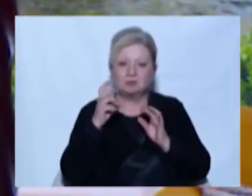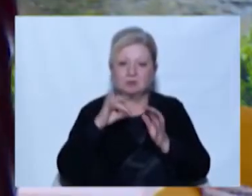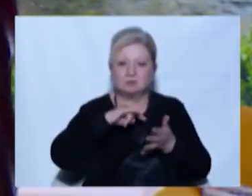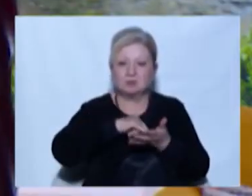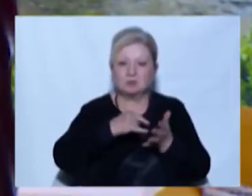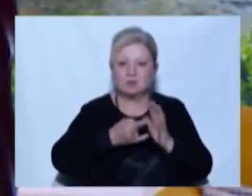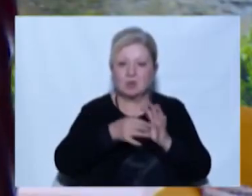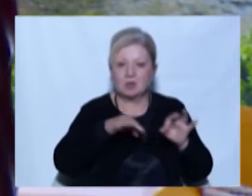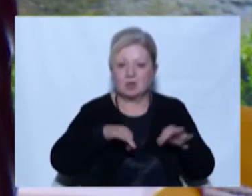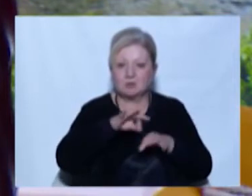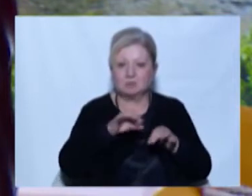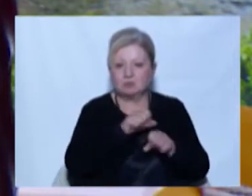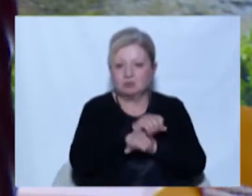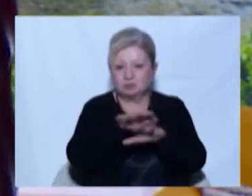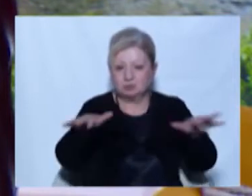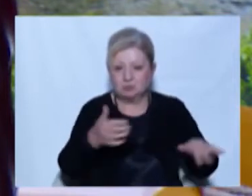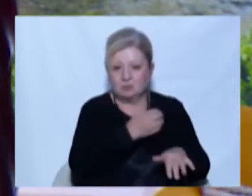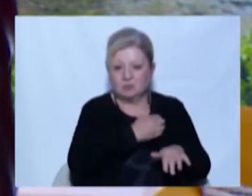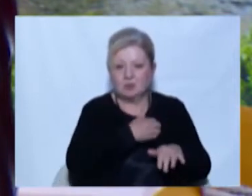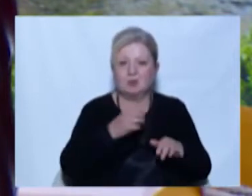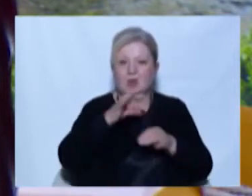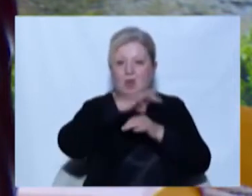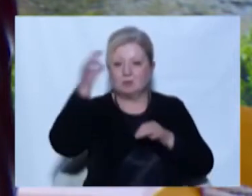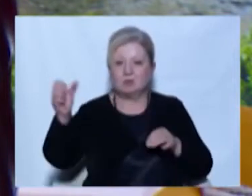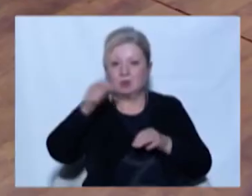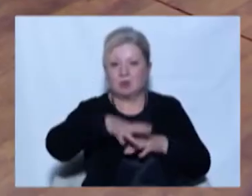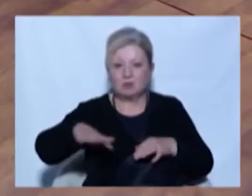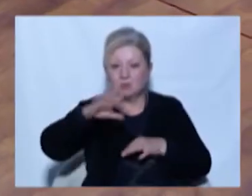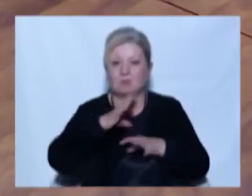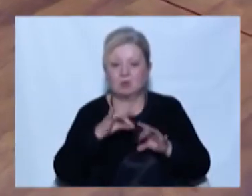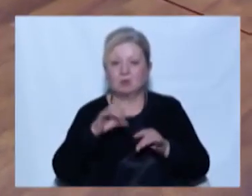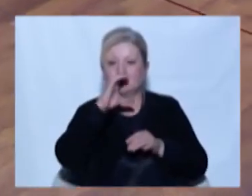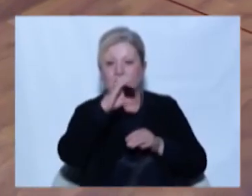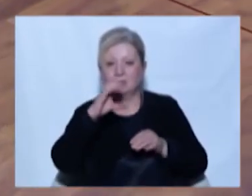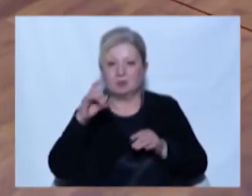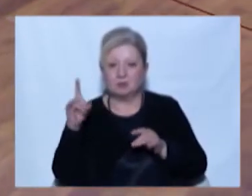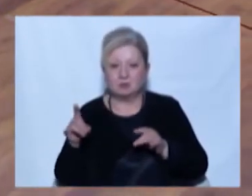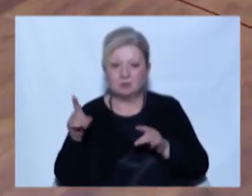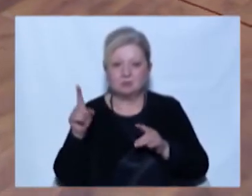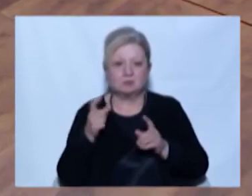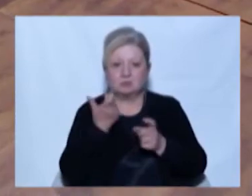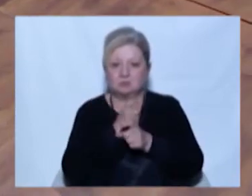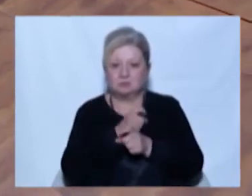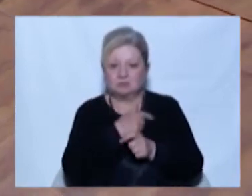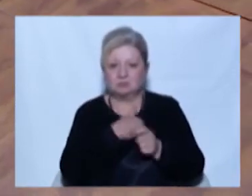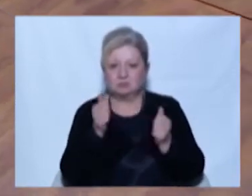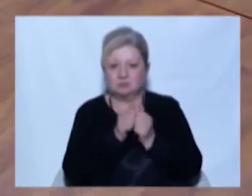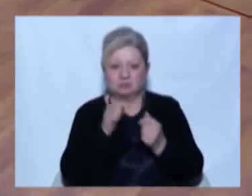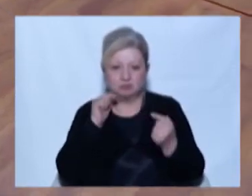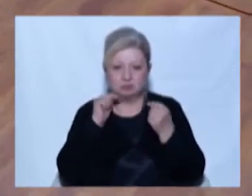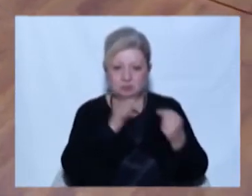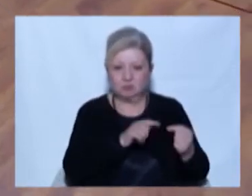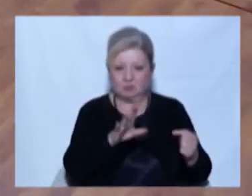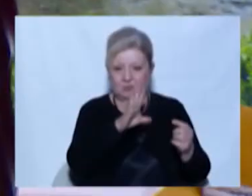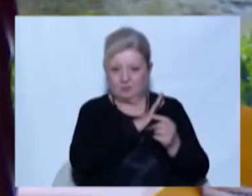გეგმის გავრცელება უნდოდათ აღმოსავლეთ ევროპაზეც, რაზეც საბჭოთა კავშირმა კატეგორიული უარი განაცხადა.